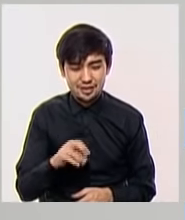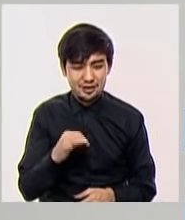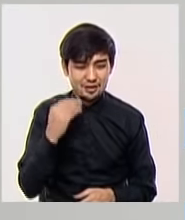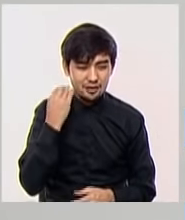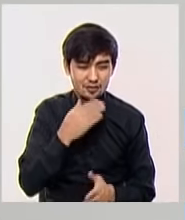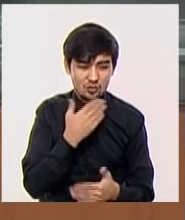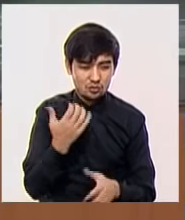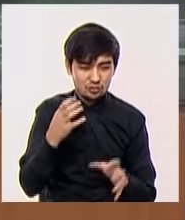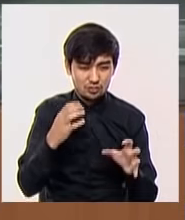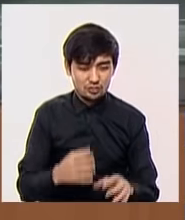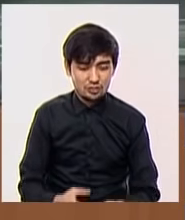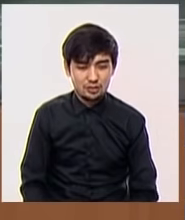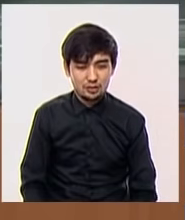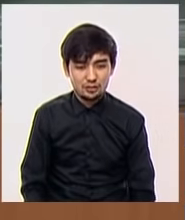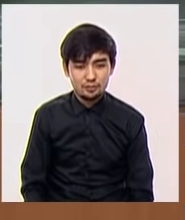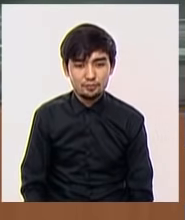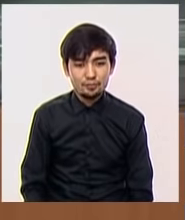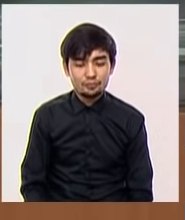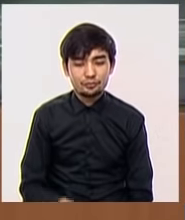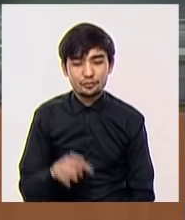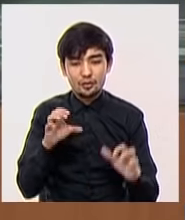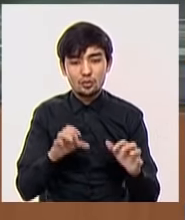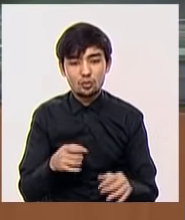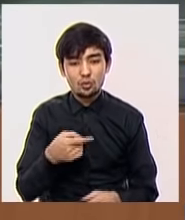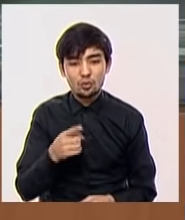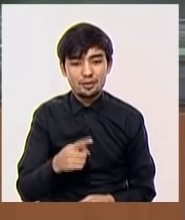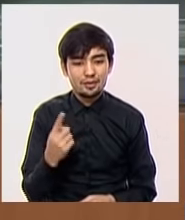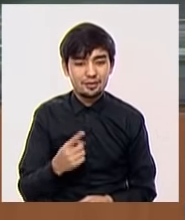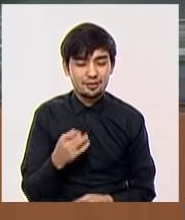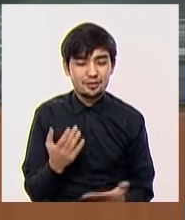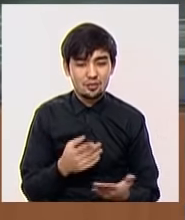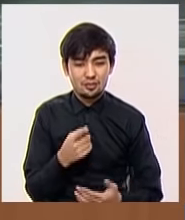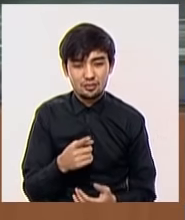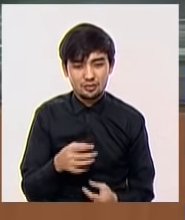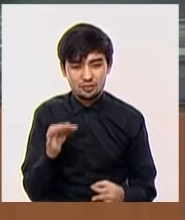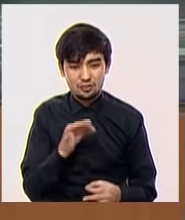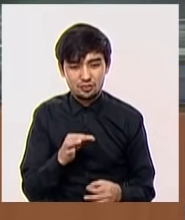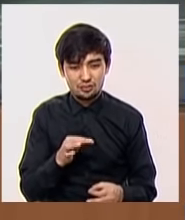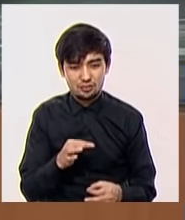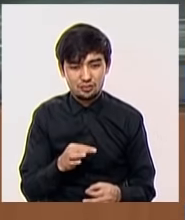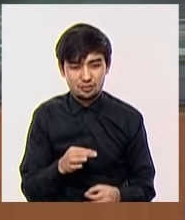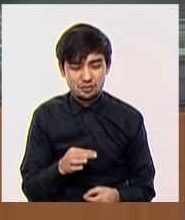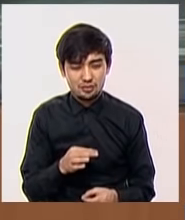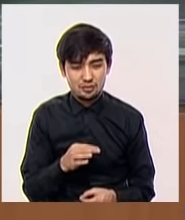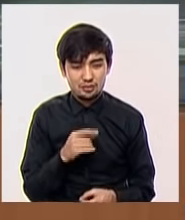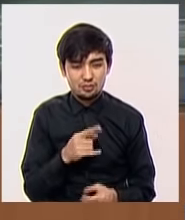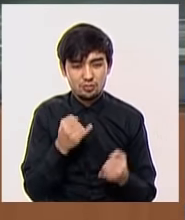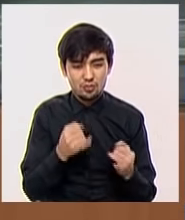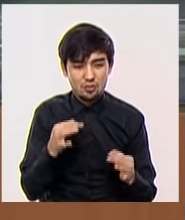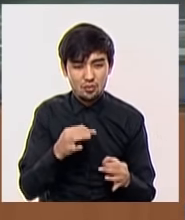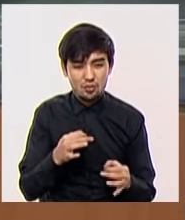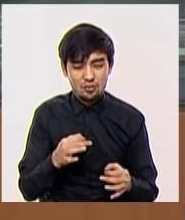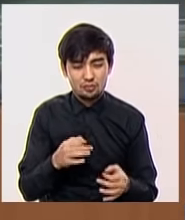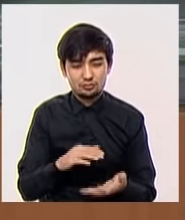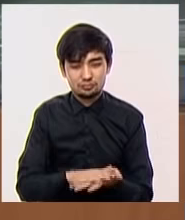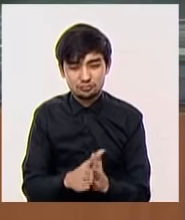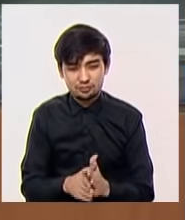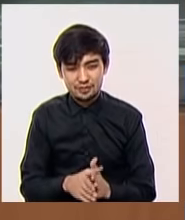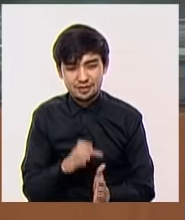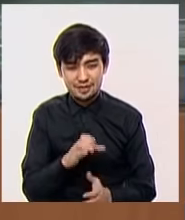законы тема номер один законотворчества заключается в том что она очень скоро спела она очень плохо согласовывается с